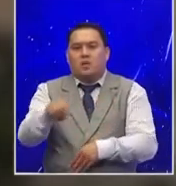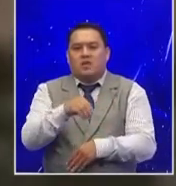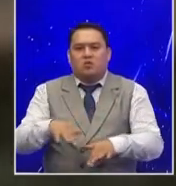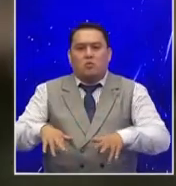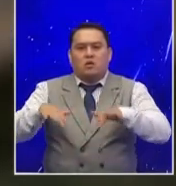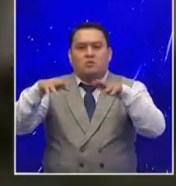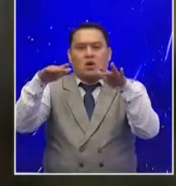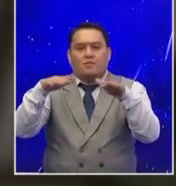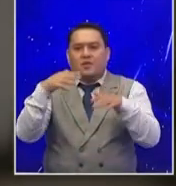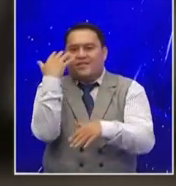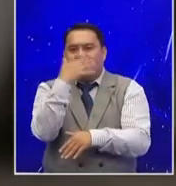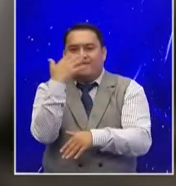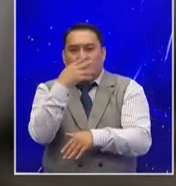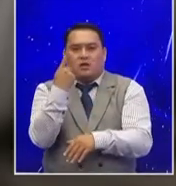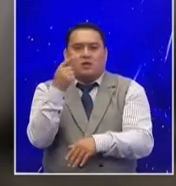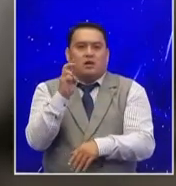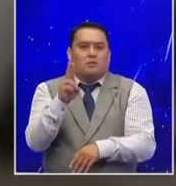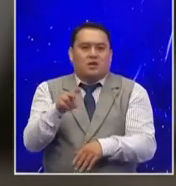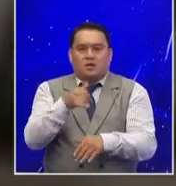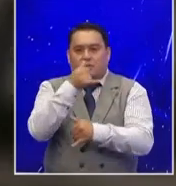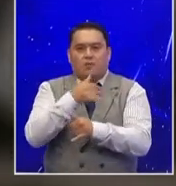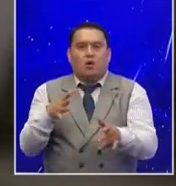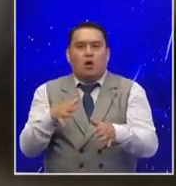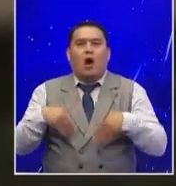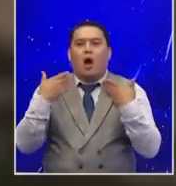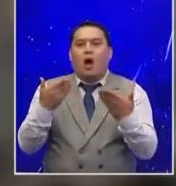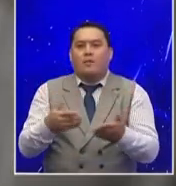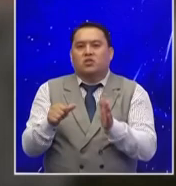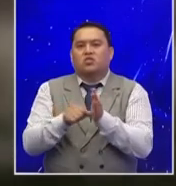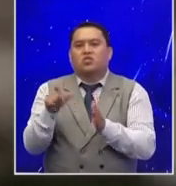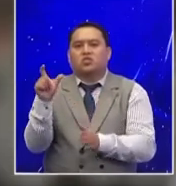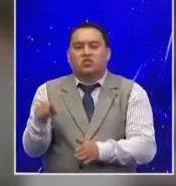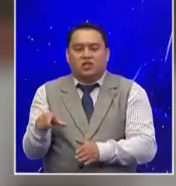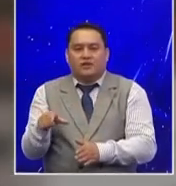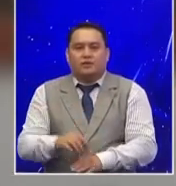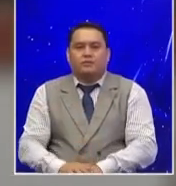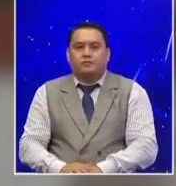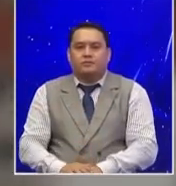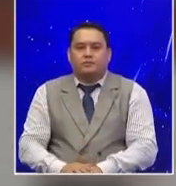пыли. Видимость в радиусе километра. В больницу обратились не менее 6 жителей Анкары.